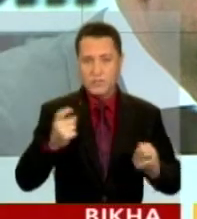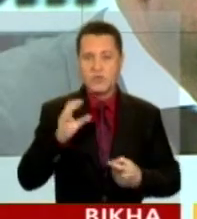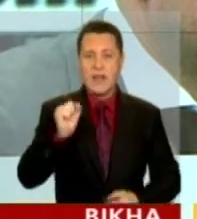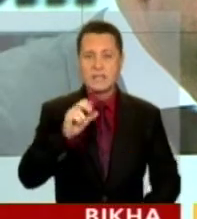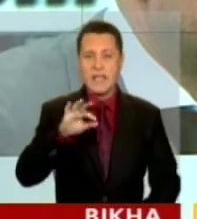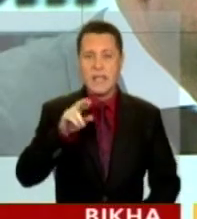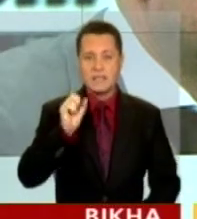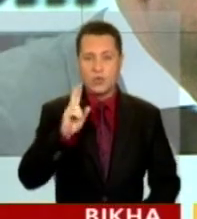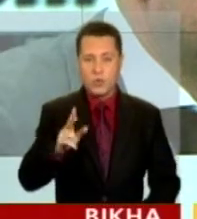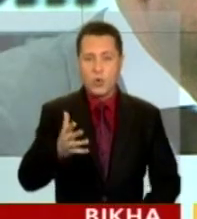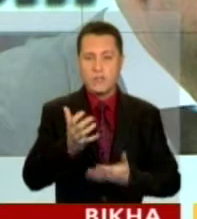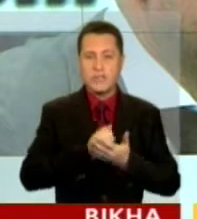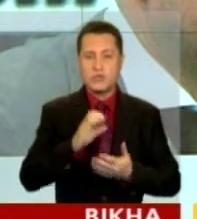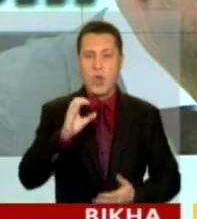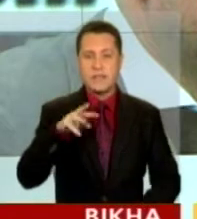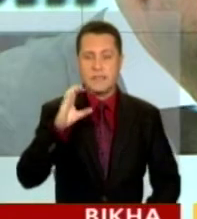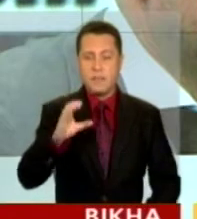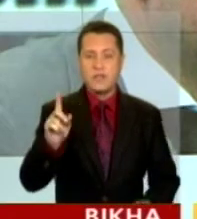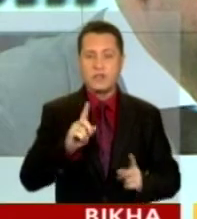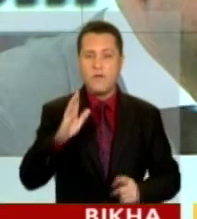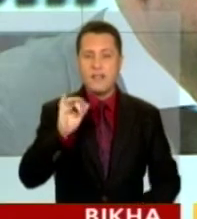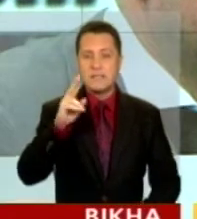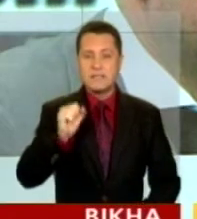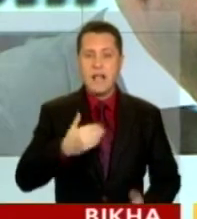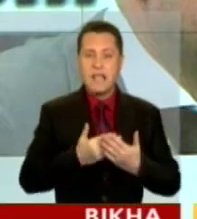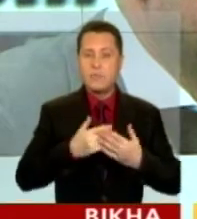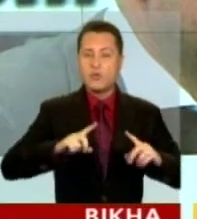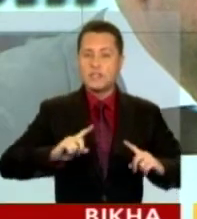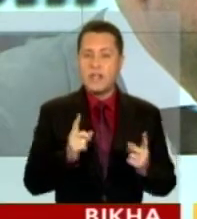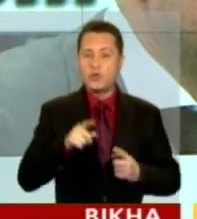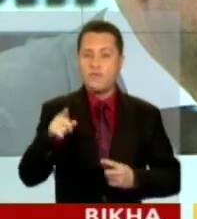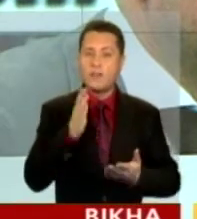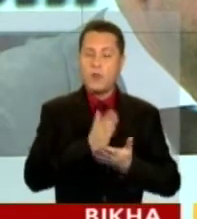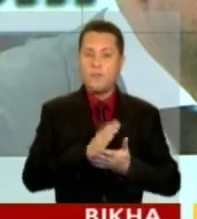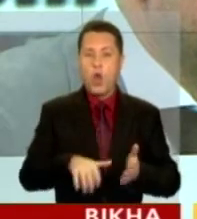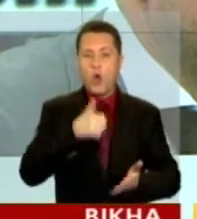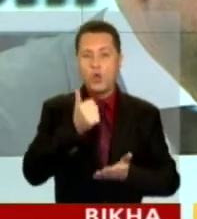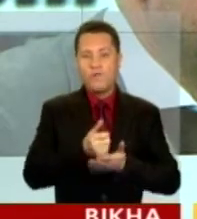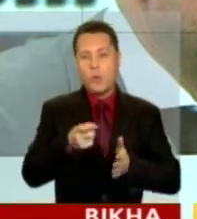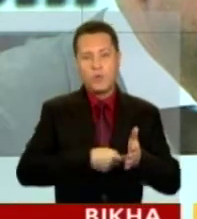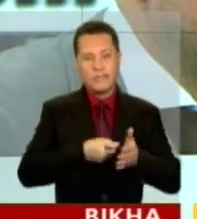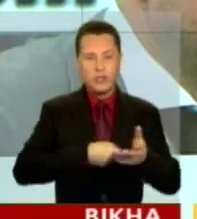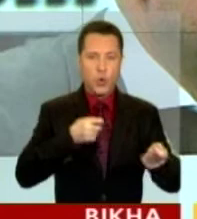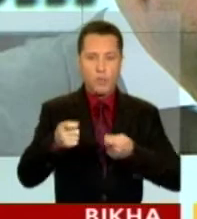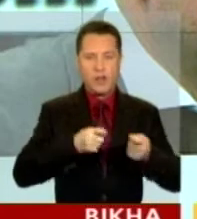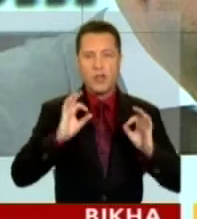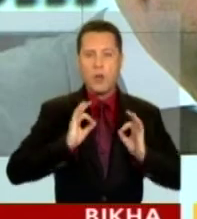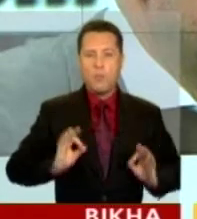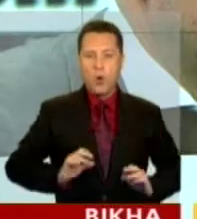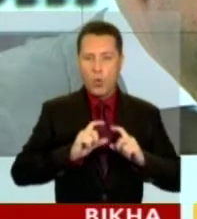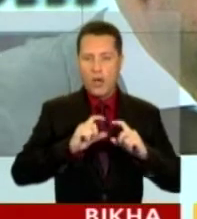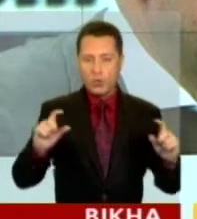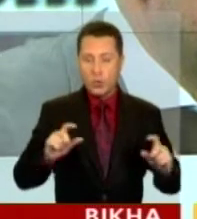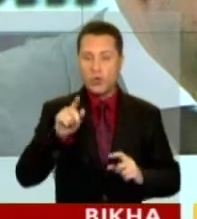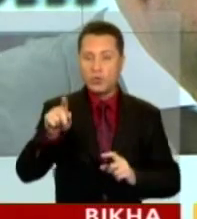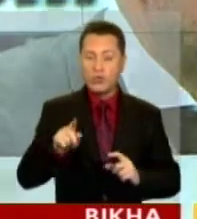на телефон надійшло повідомлення про те, що Власенка нібито заарештовано, і він перебуває в головному слідчому управлінні прокуратури.